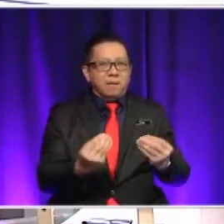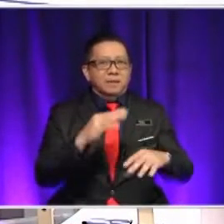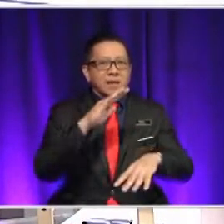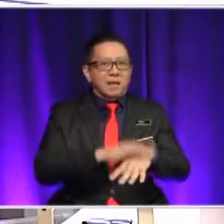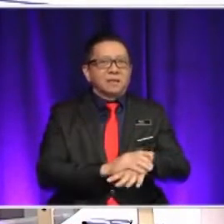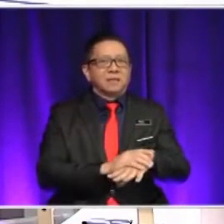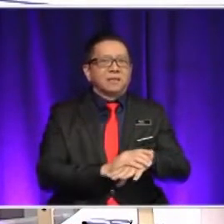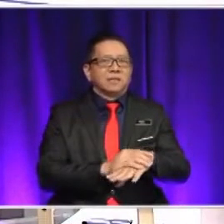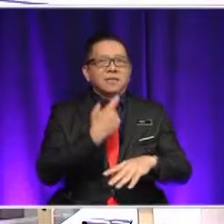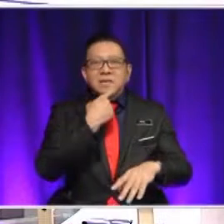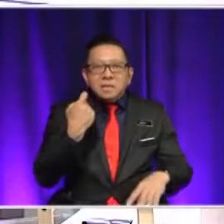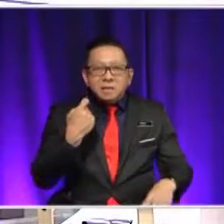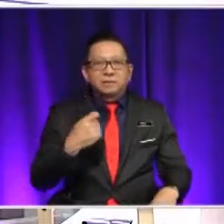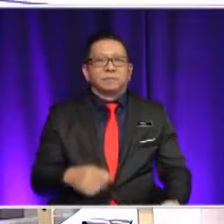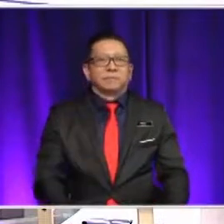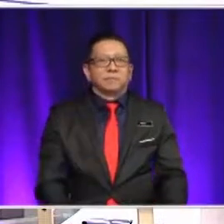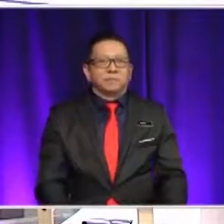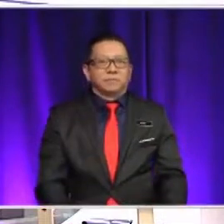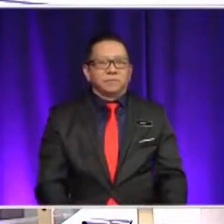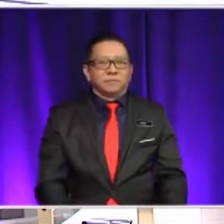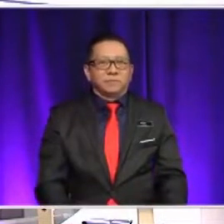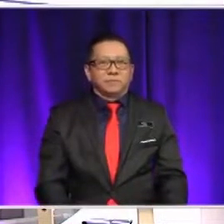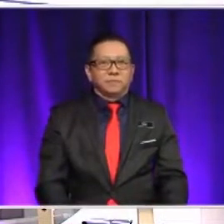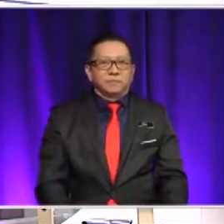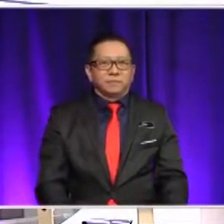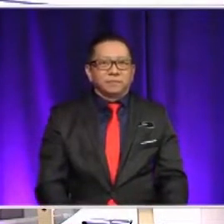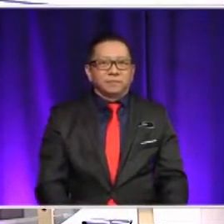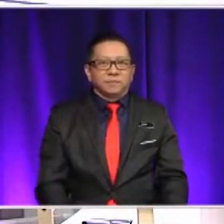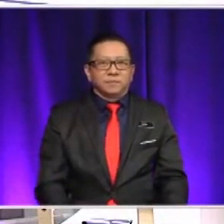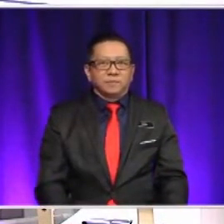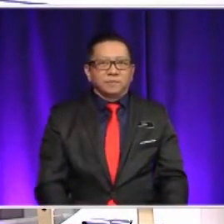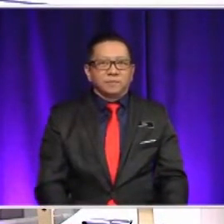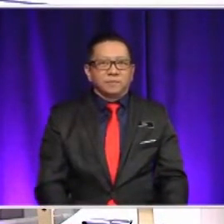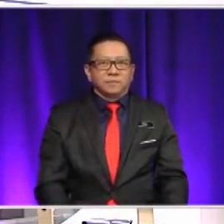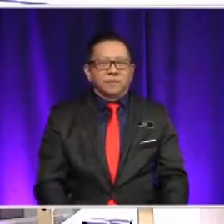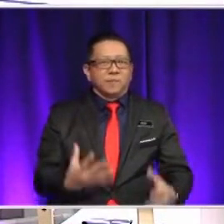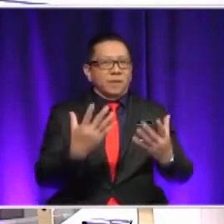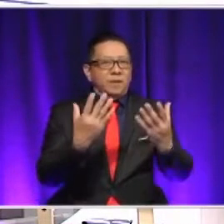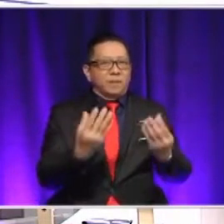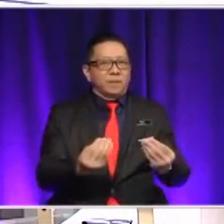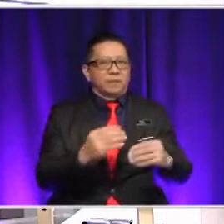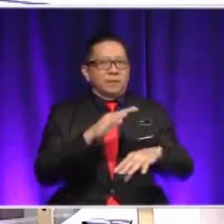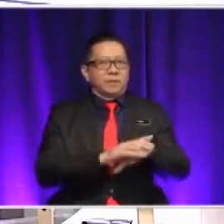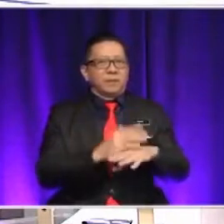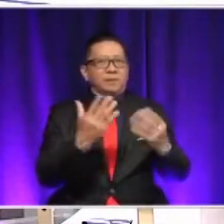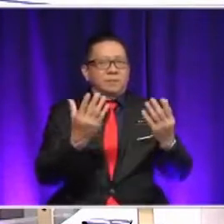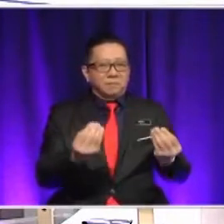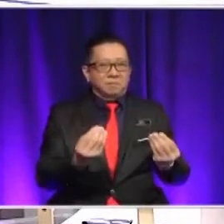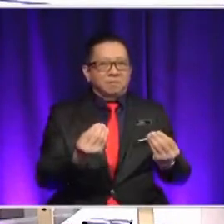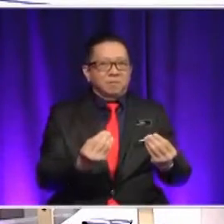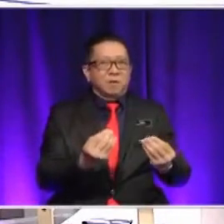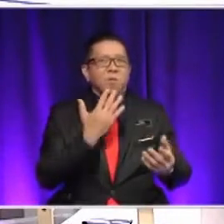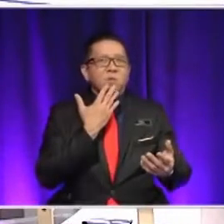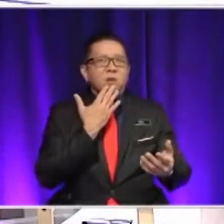kering bahasa Inggris kering ah ah jadi masih ada sesuatu yang kering karena basah-basah kertas basah warnanya